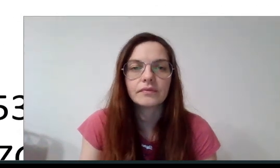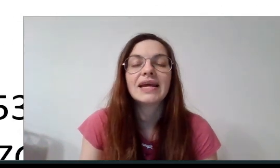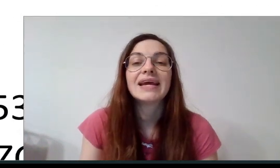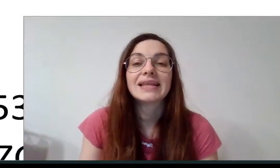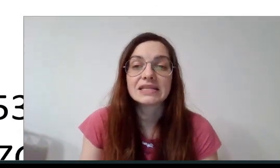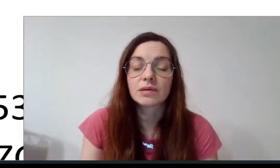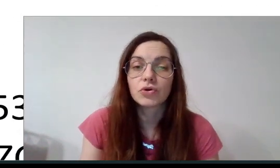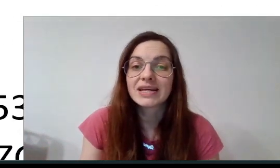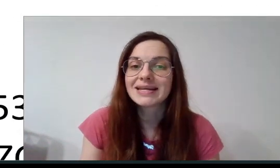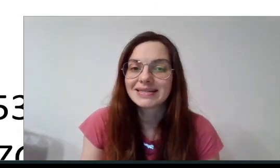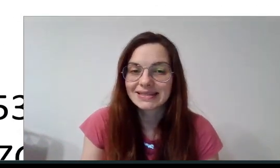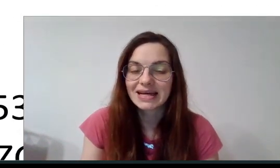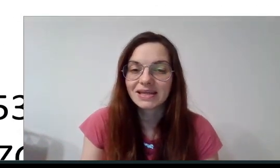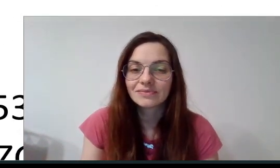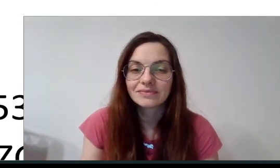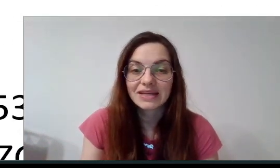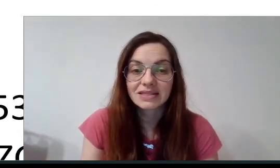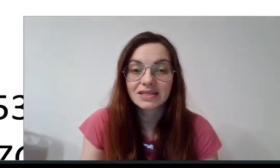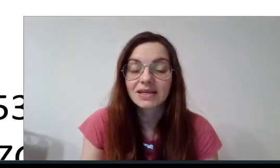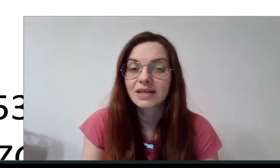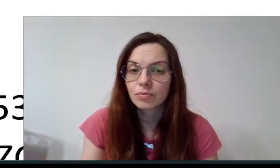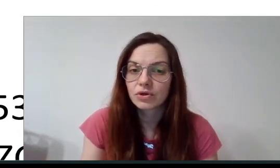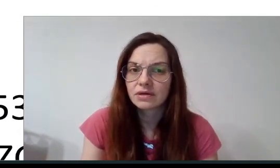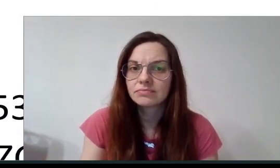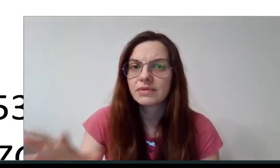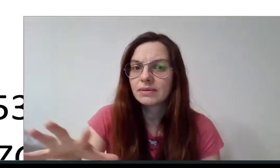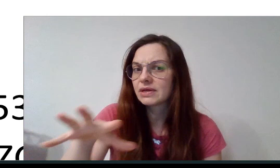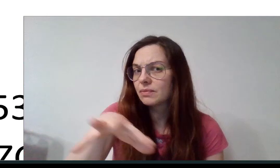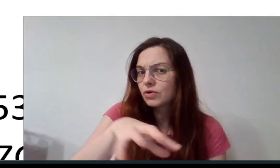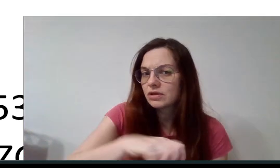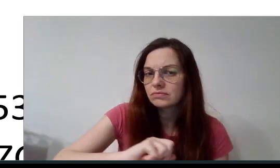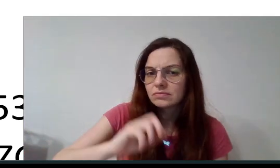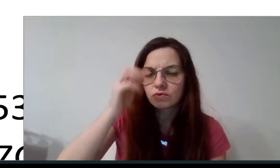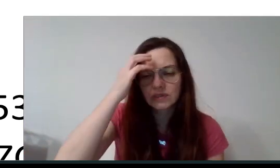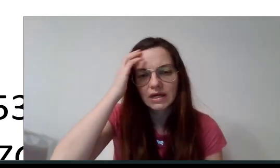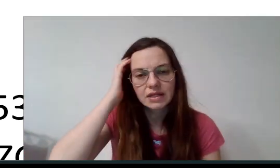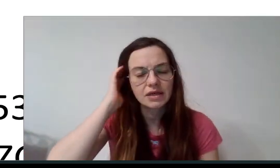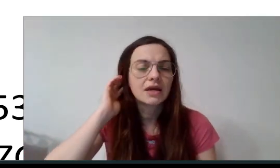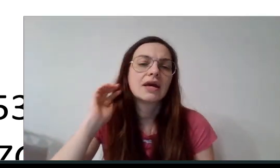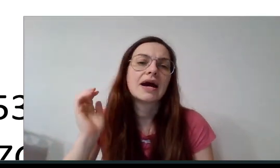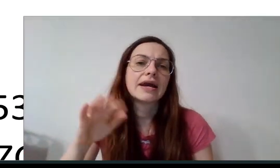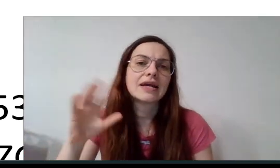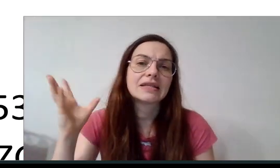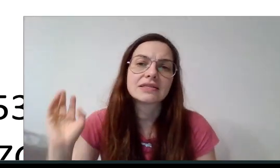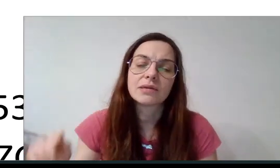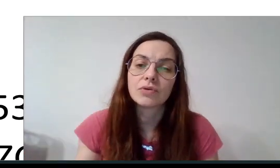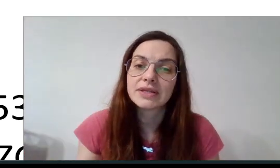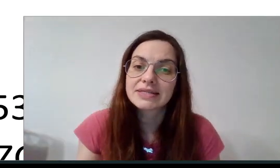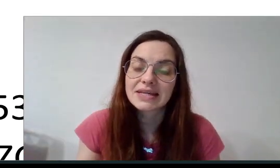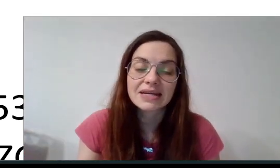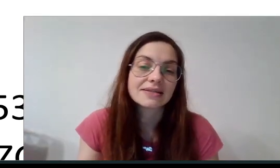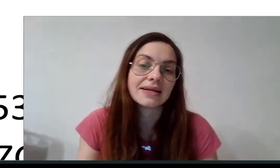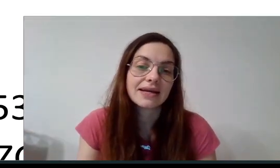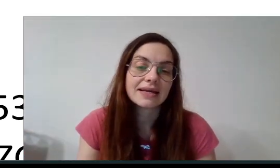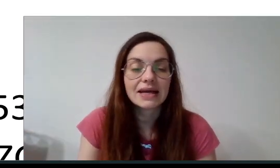Das Gebäude, zgrada, das Gebäude, im Gebäude, u zgradi. Ein altes Gebäude, stara zgrada,